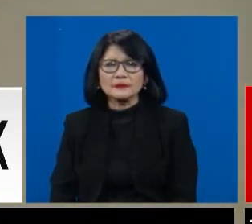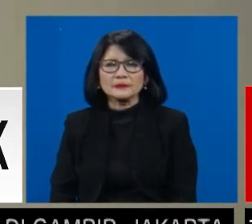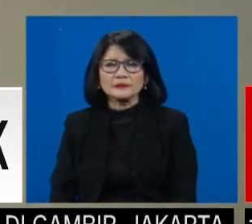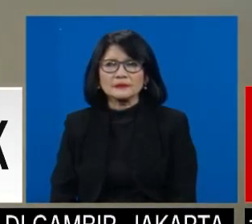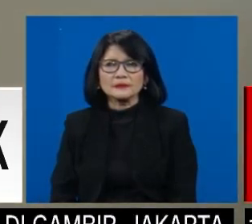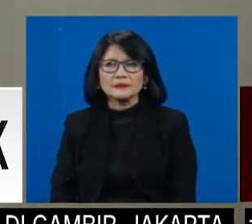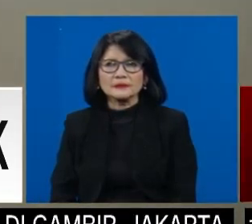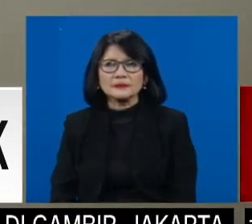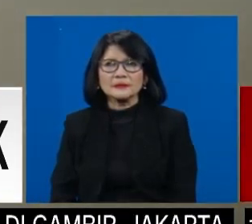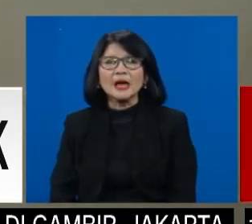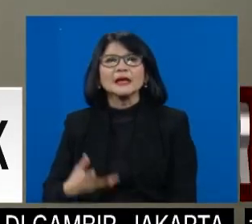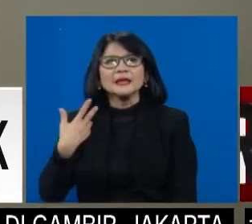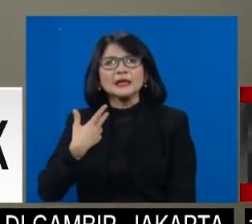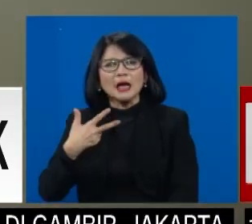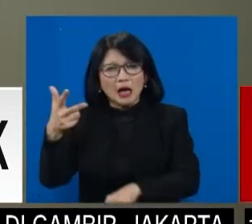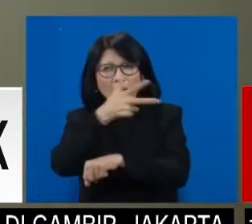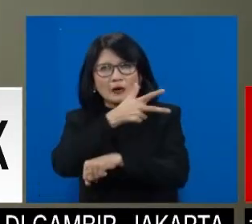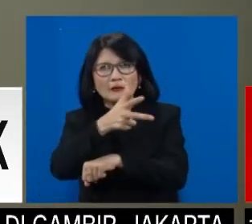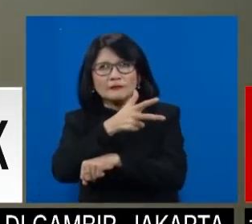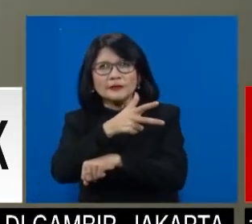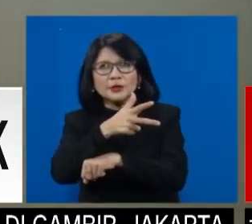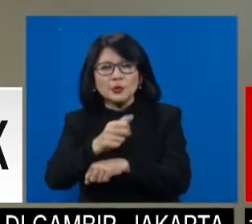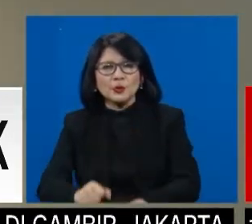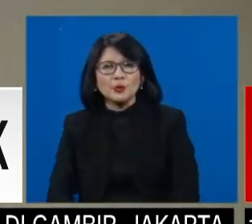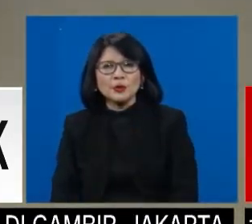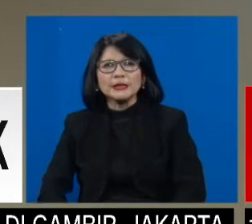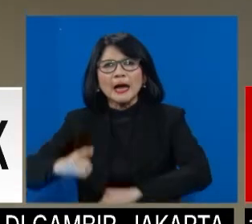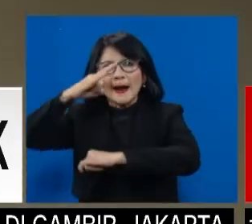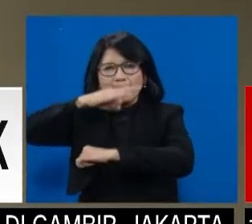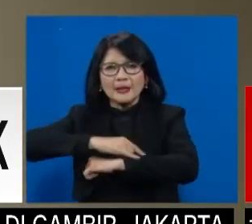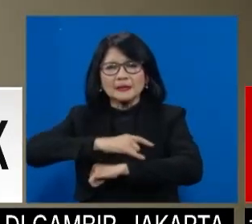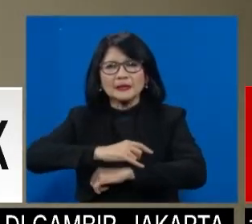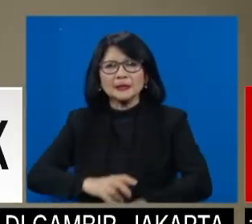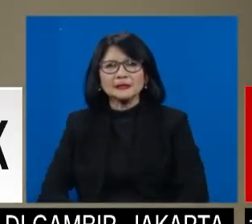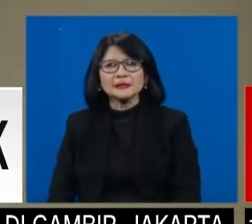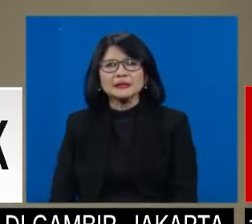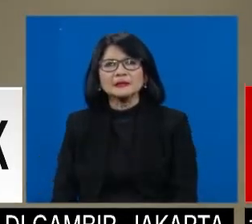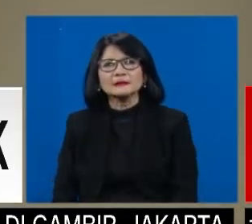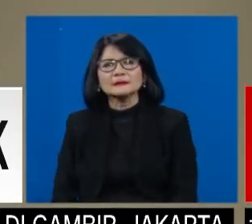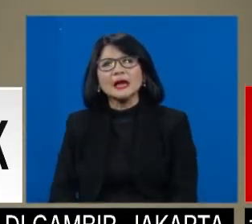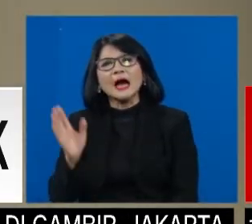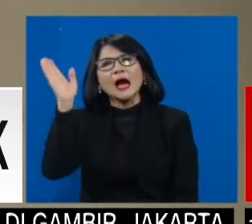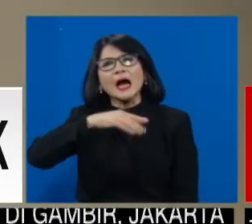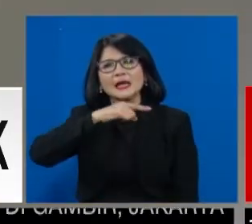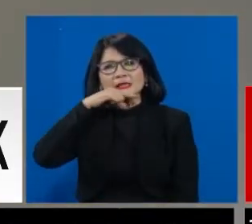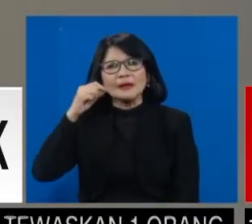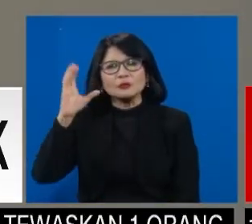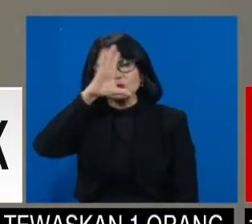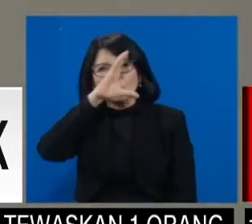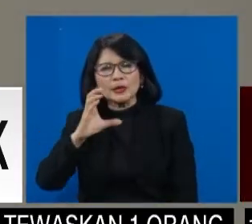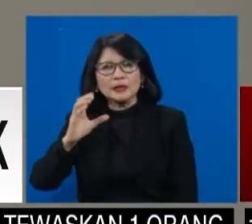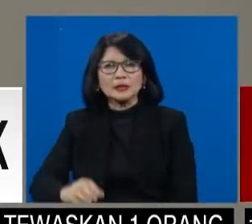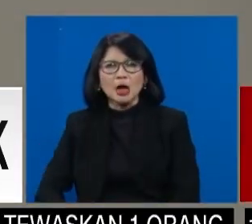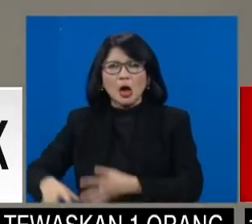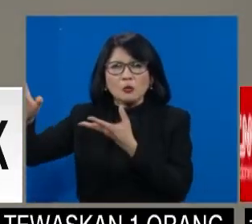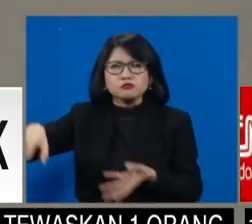ambruk. Inilah video amatir yang direkam warga di dalam Bandara Internasional Kertajati, Majalengka, Jawa Barat pada Sabtu sore.